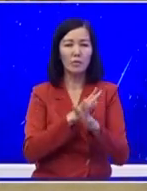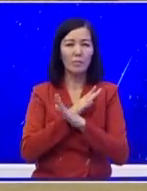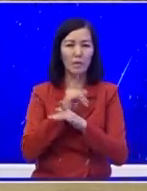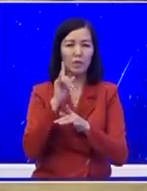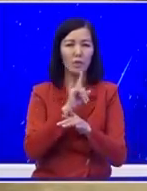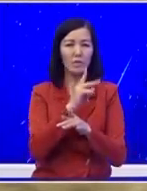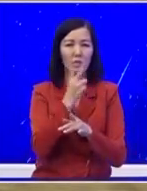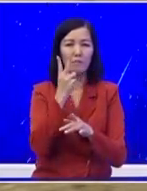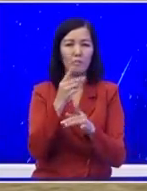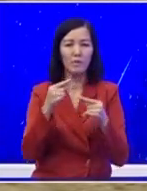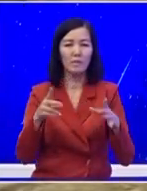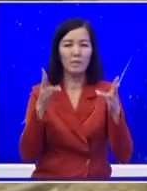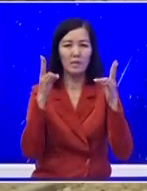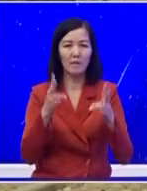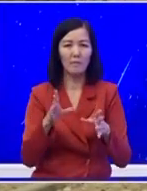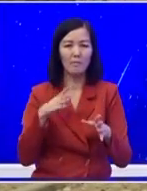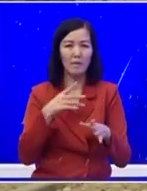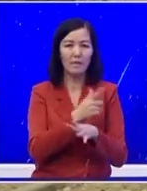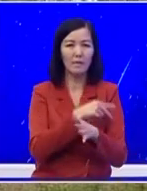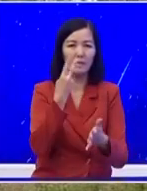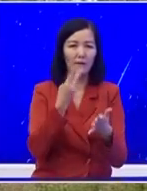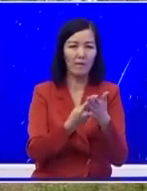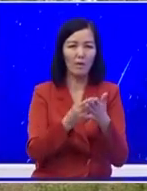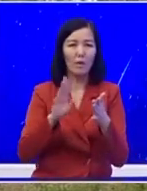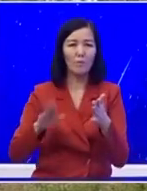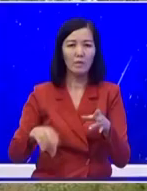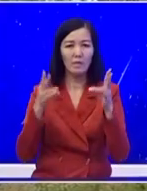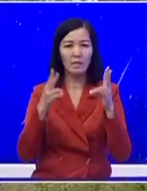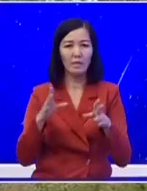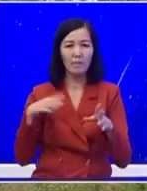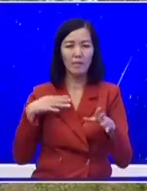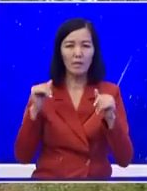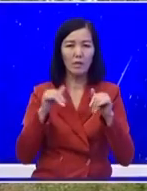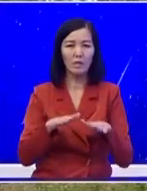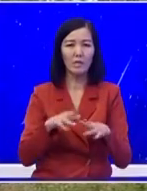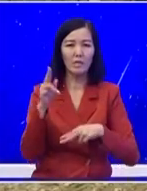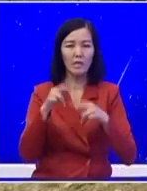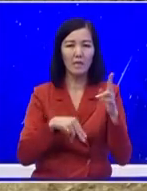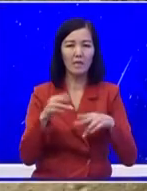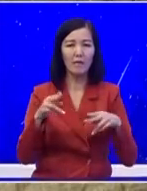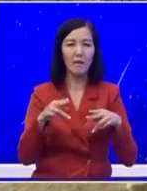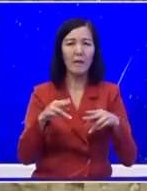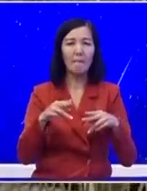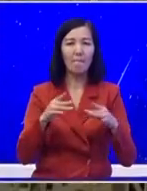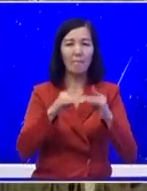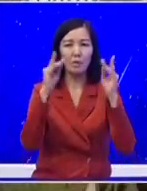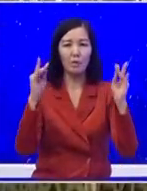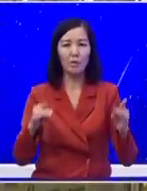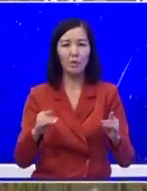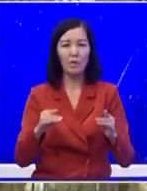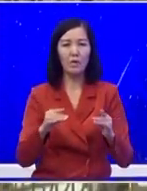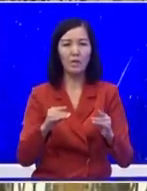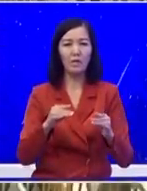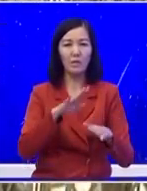и двое детей с различными травмами были доставлены в больницу. После трагедии было принято решение о строительстве пешеходного моста